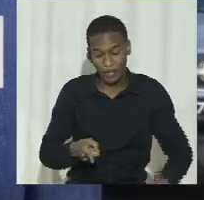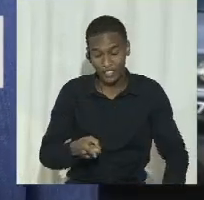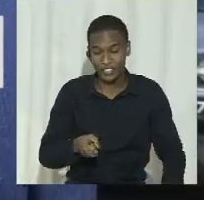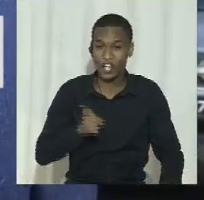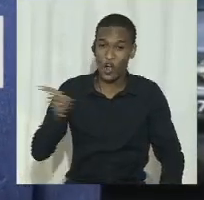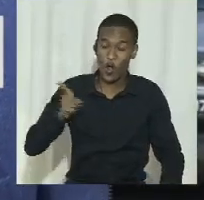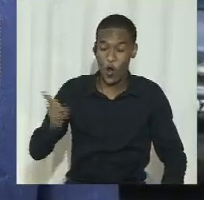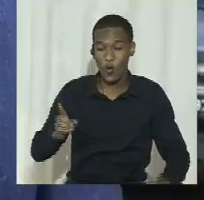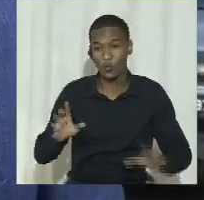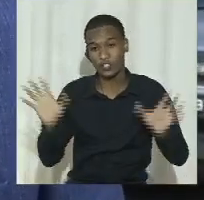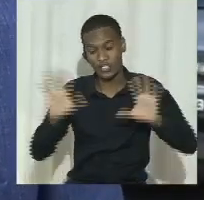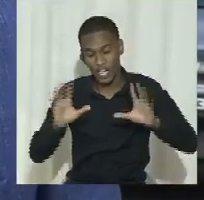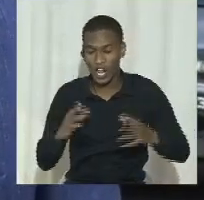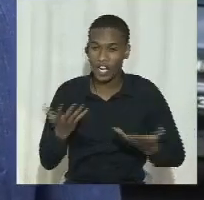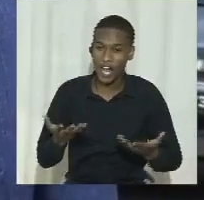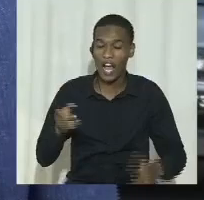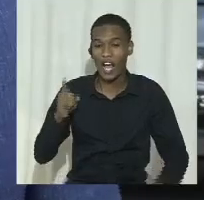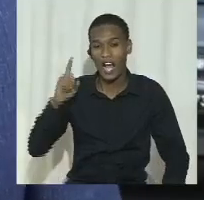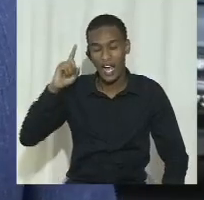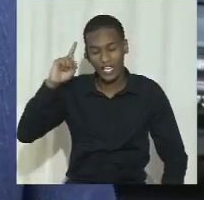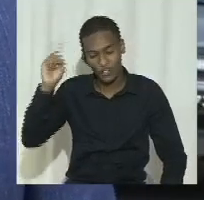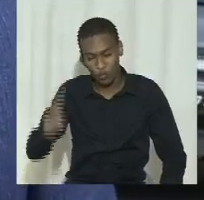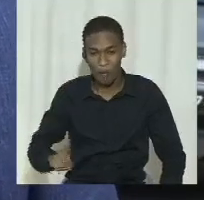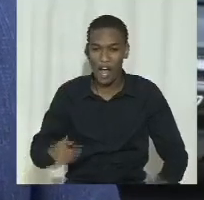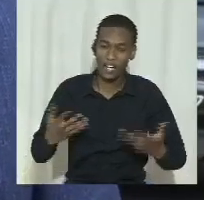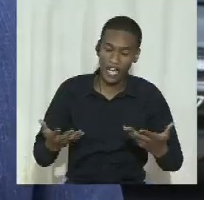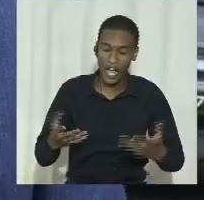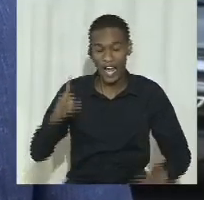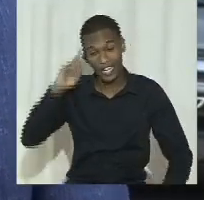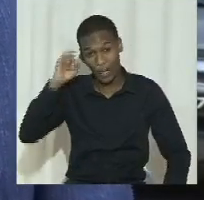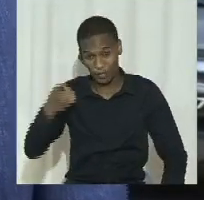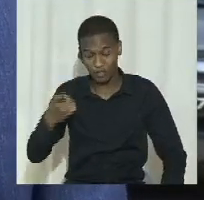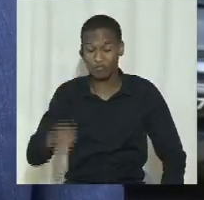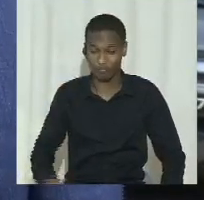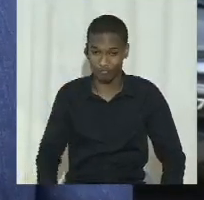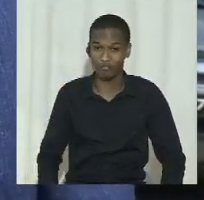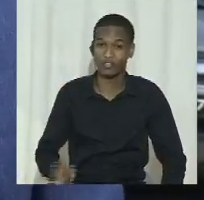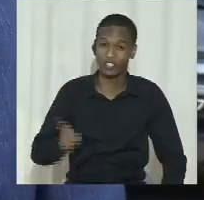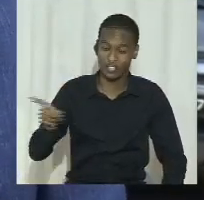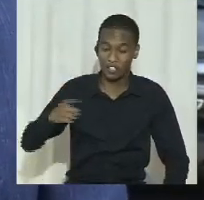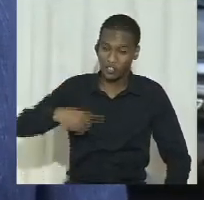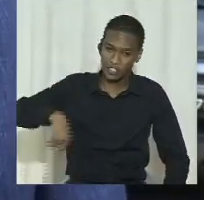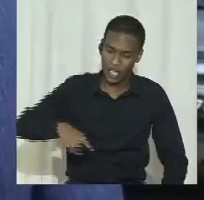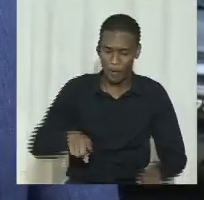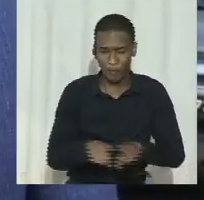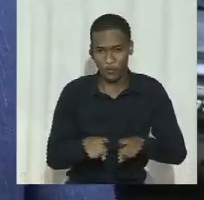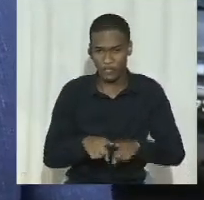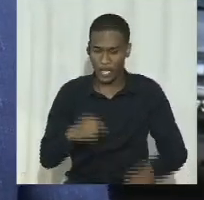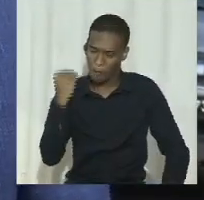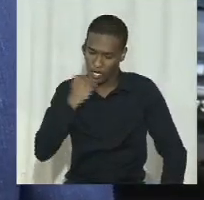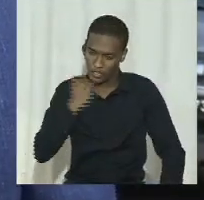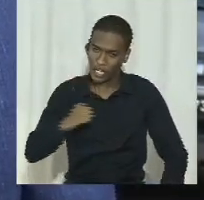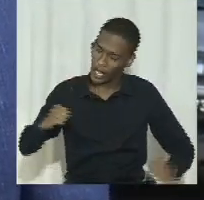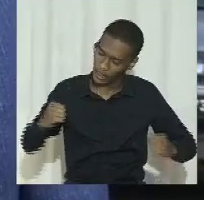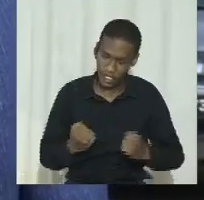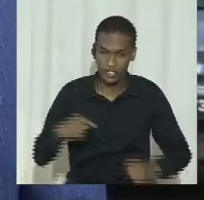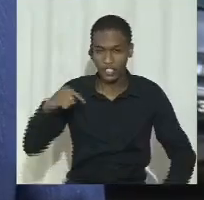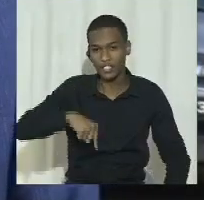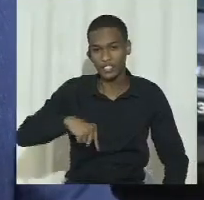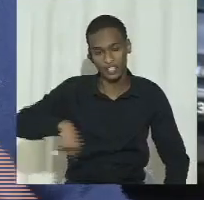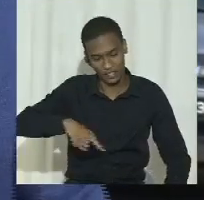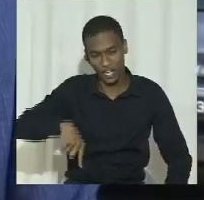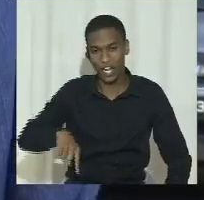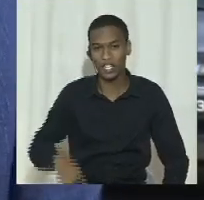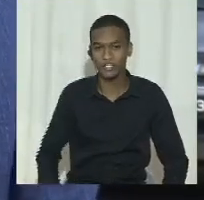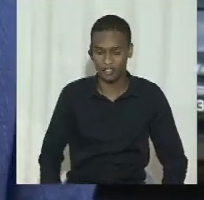mantsy atao anio sarapito zoma mbola azana tanterana an'izany tsara fa izahay kosa aloha dia ho entitra ary ny mpitandro ny filaminana